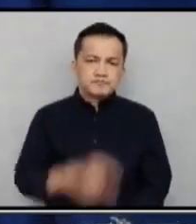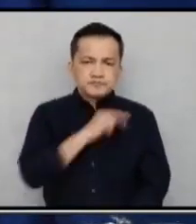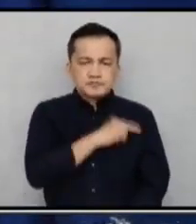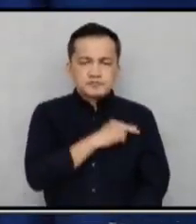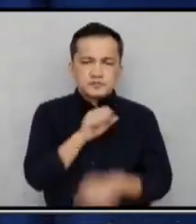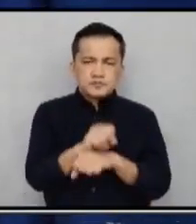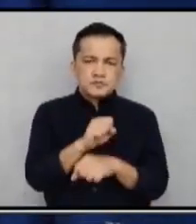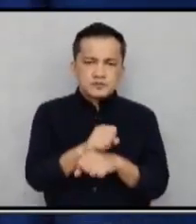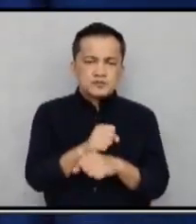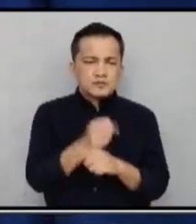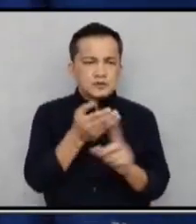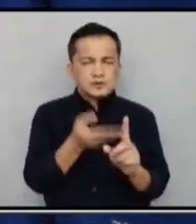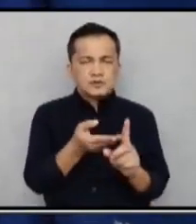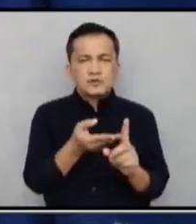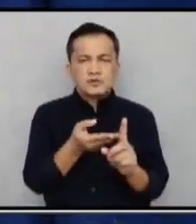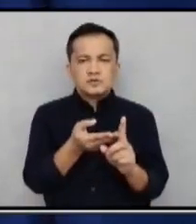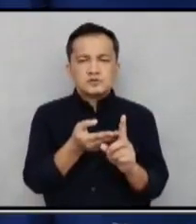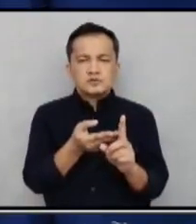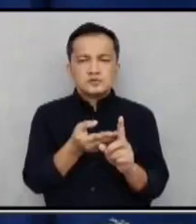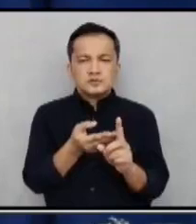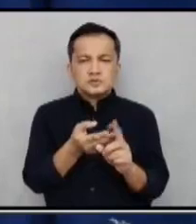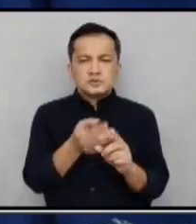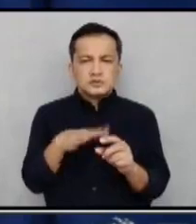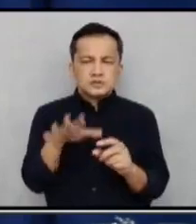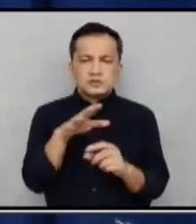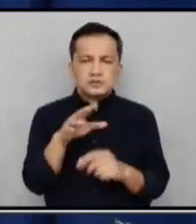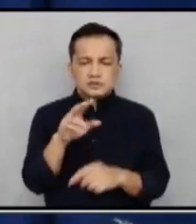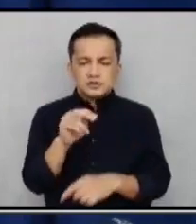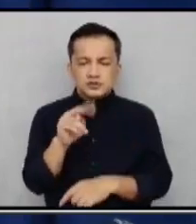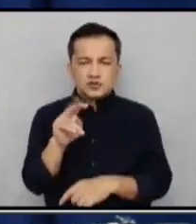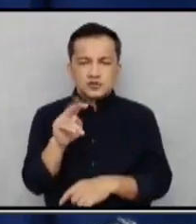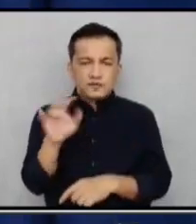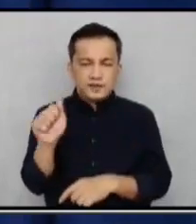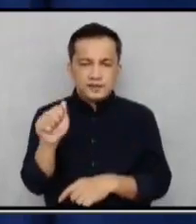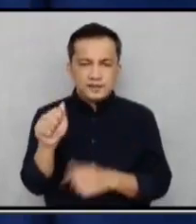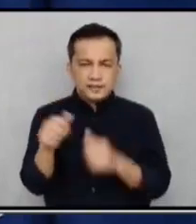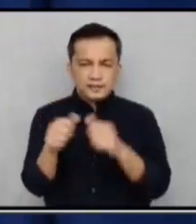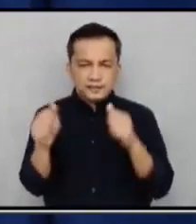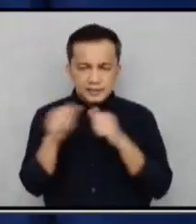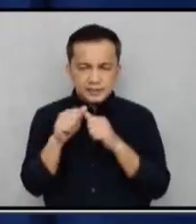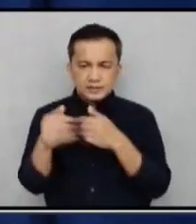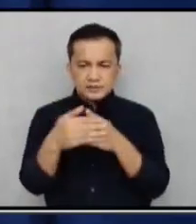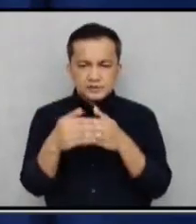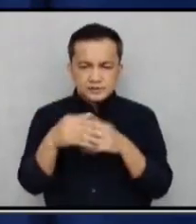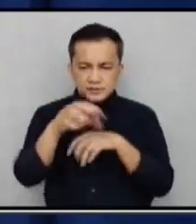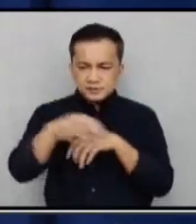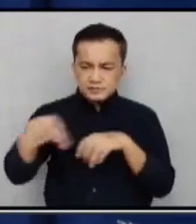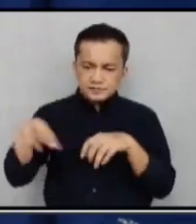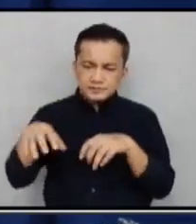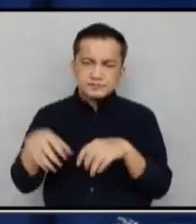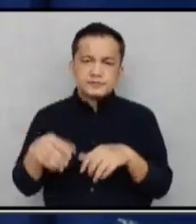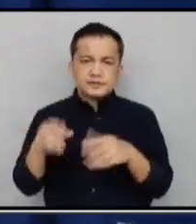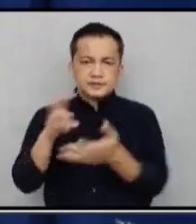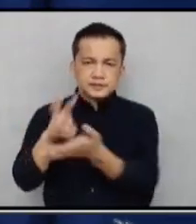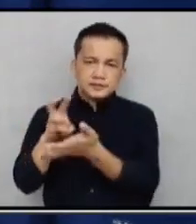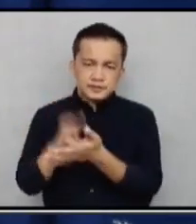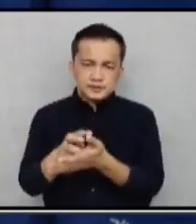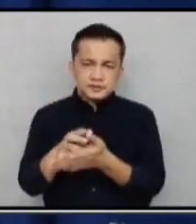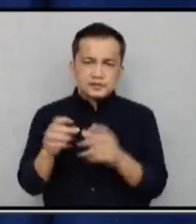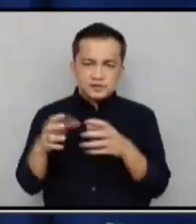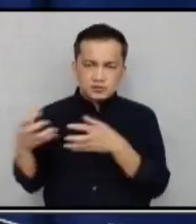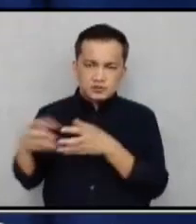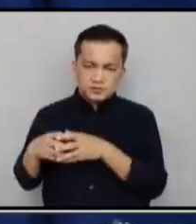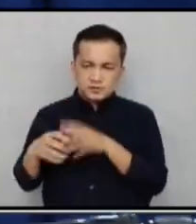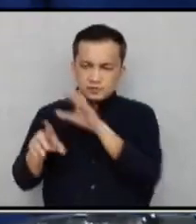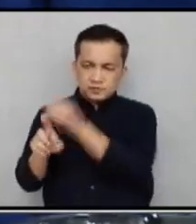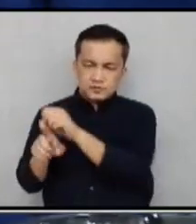is within Novaliches area and nearby Novaliches area. Ang grupo nila, may mga previous apprehended